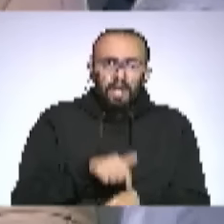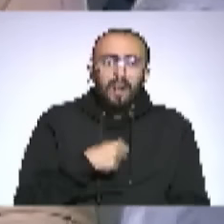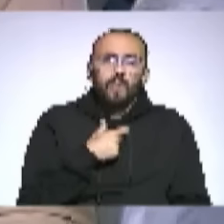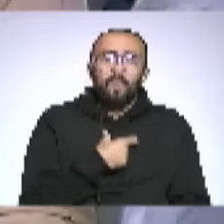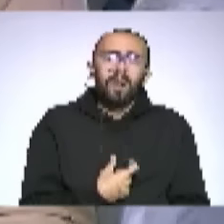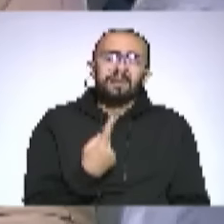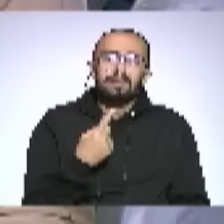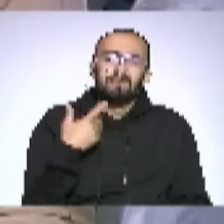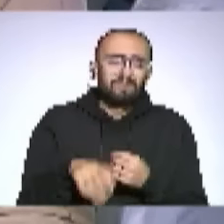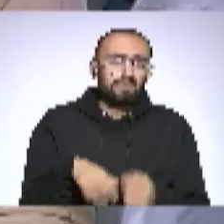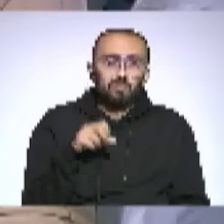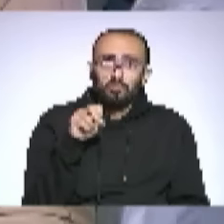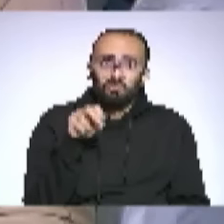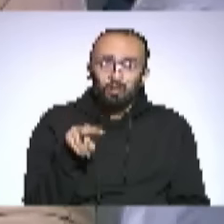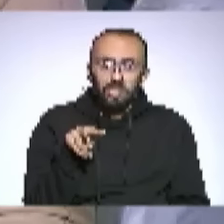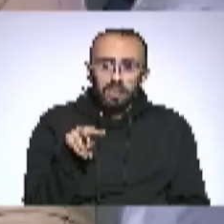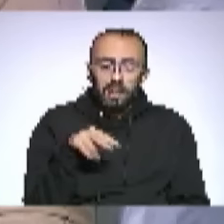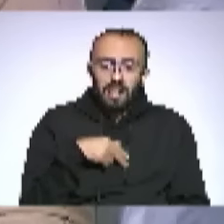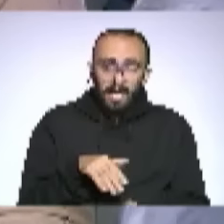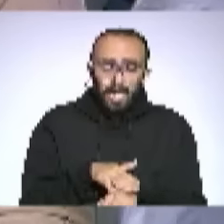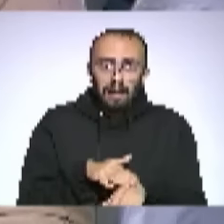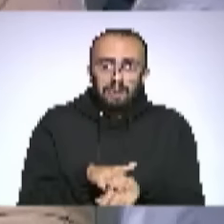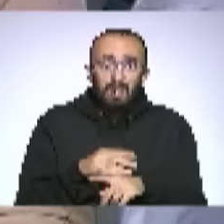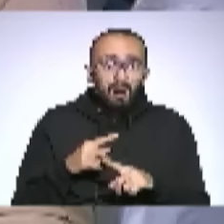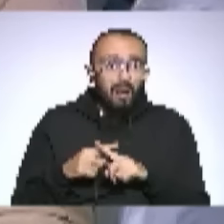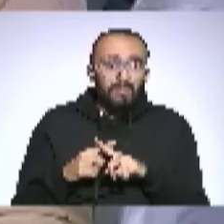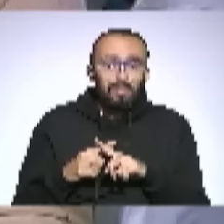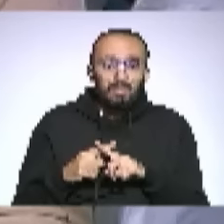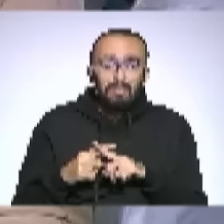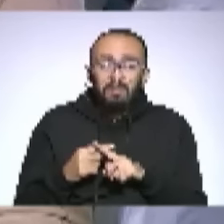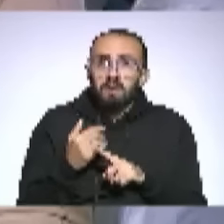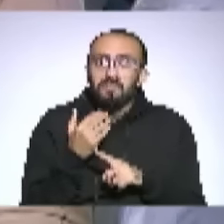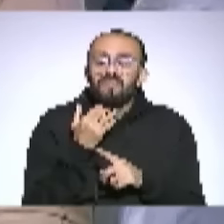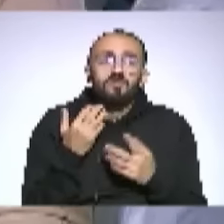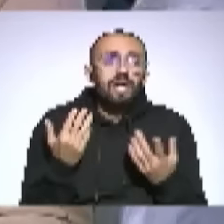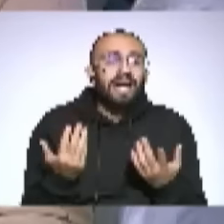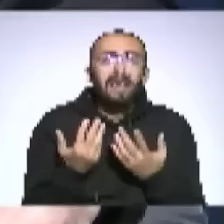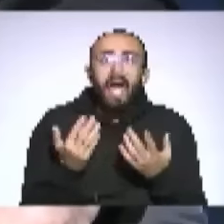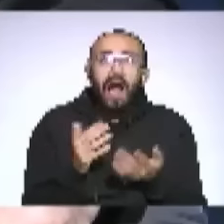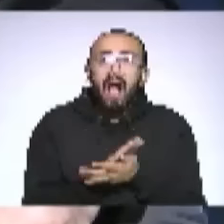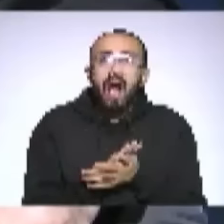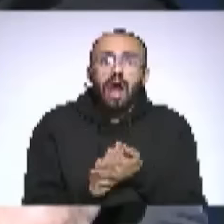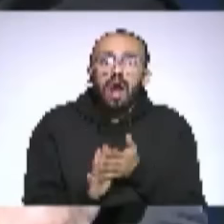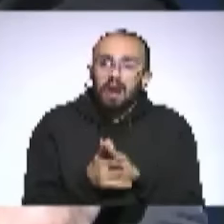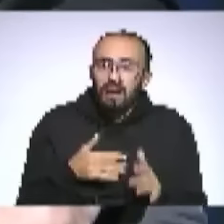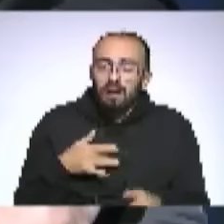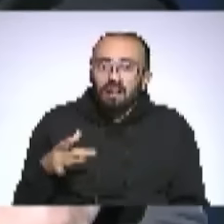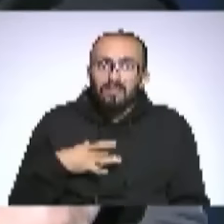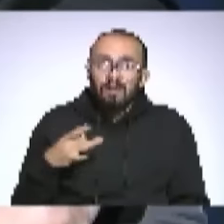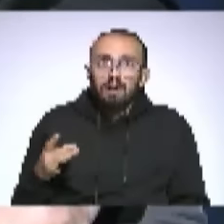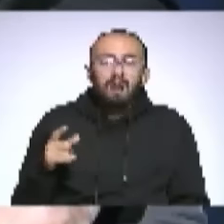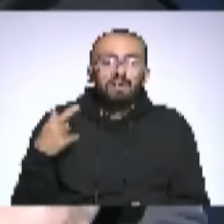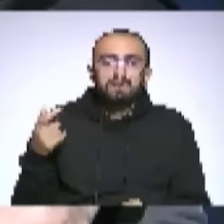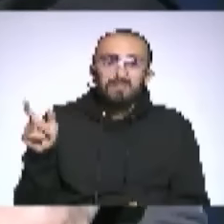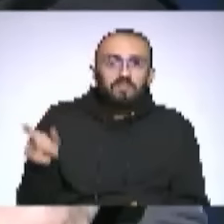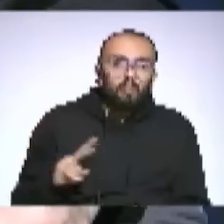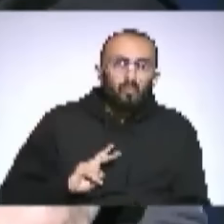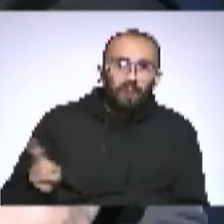وبعد حوالي شهرين لما حسيت انه اللي بيحصل ده غلط وانه ما فيش اي حاجه ناحيتي ليها وانها من جنسيه